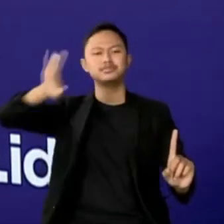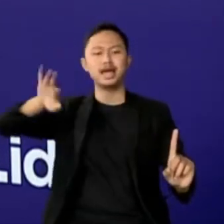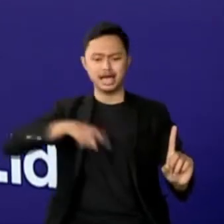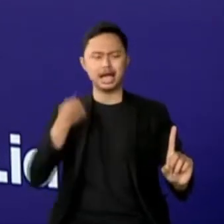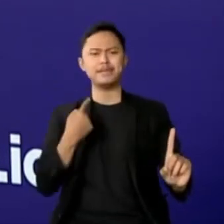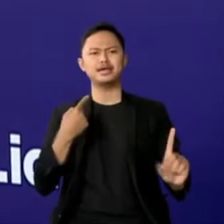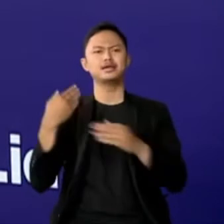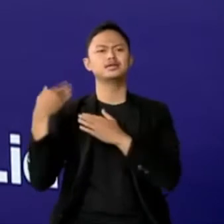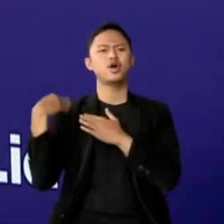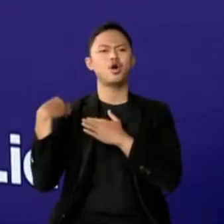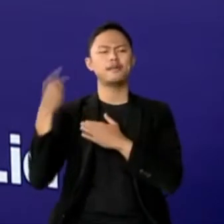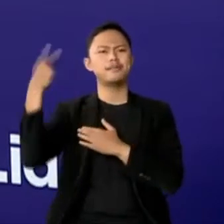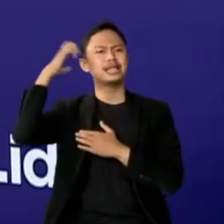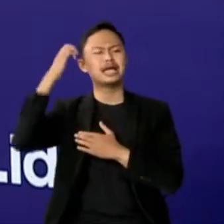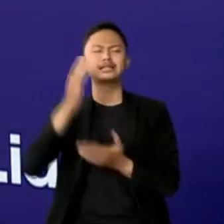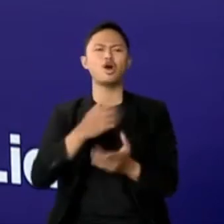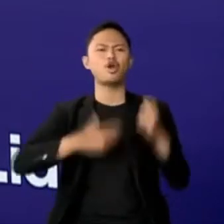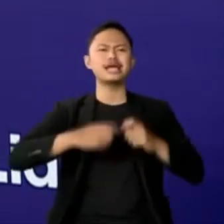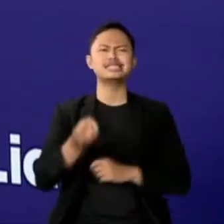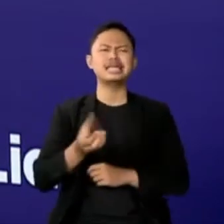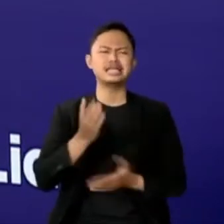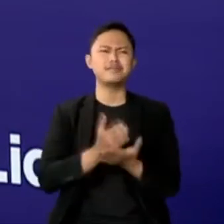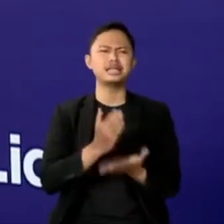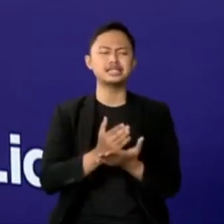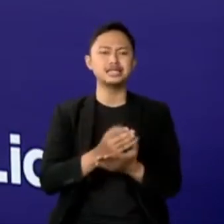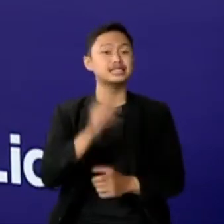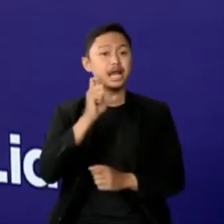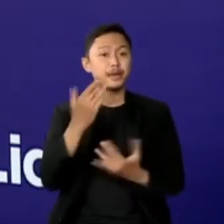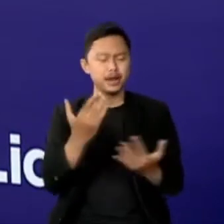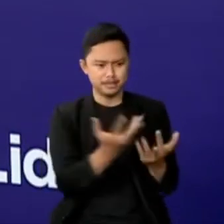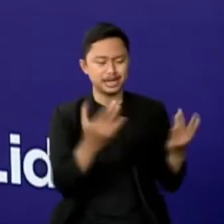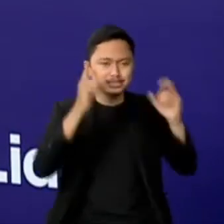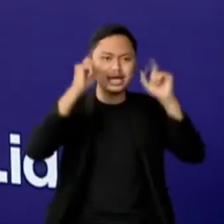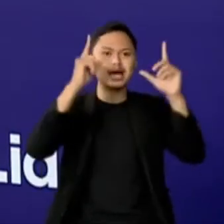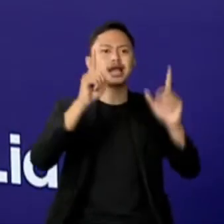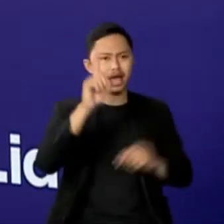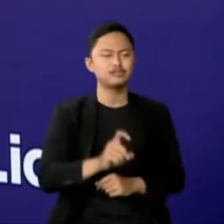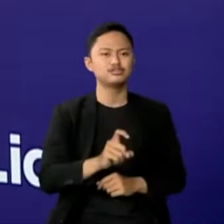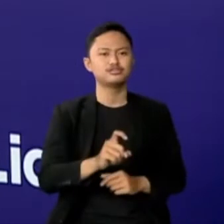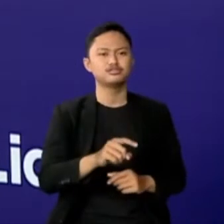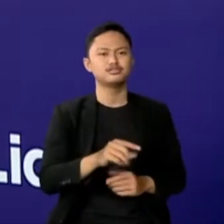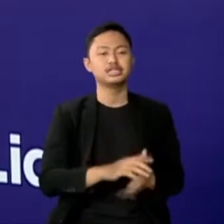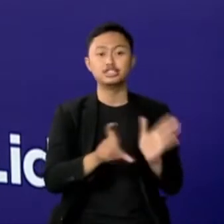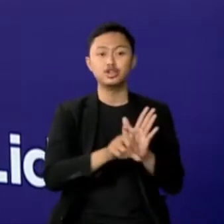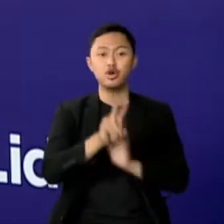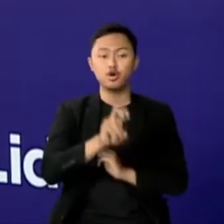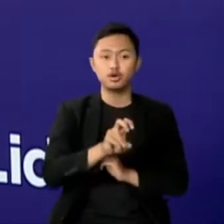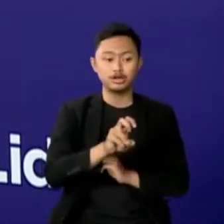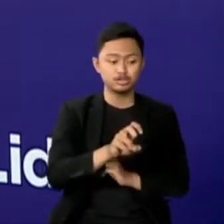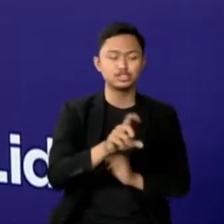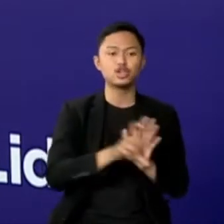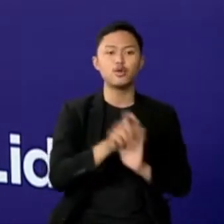sebagainya aparat di kami merubah pada kita Masyarakat ini harus sadar harus penuh caranya macam-macam mulai dari kami membentuk